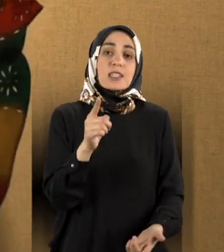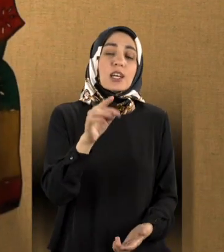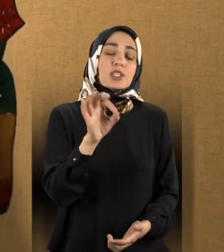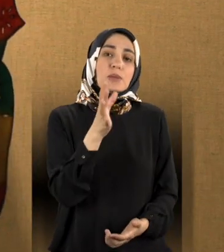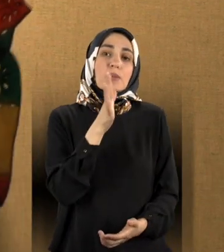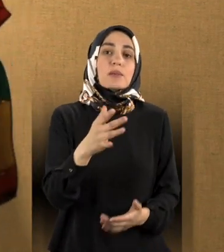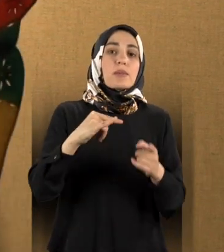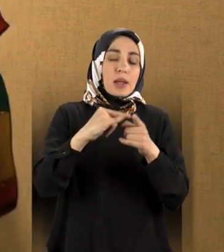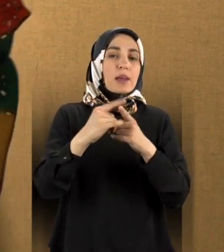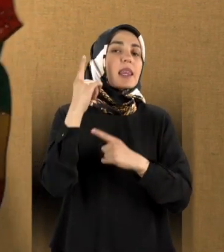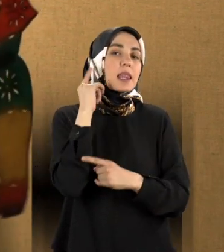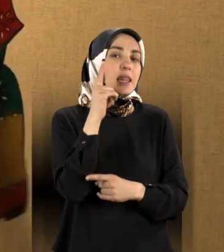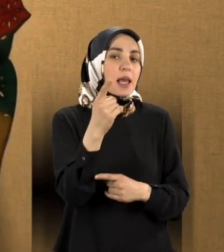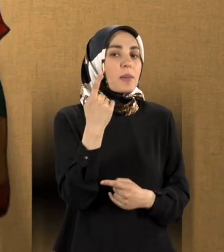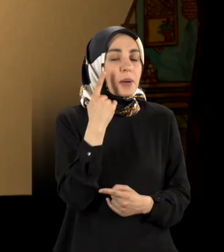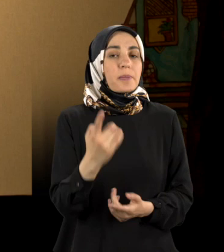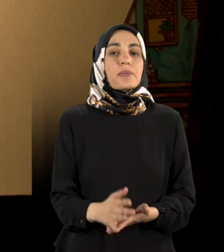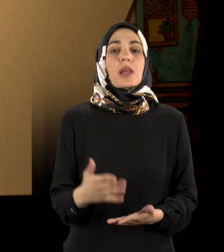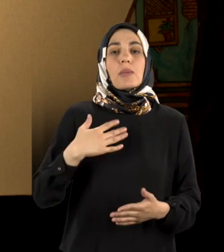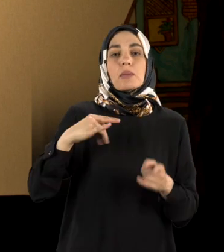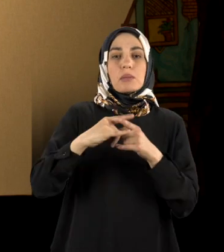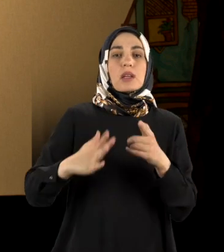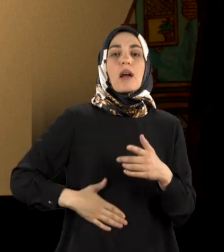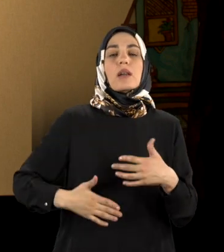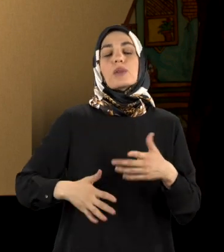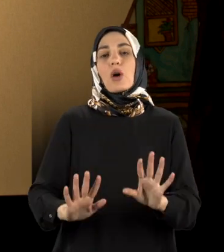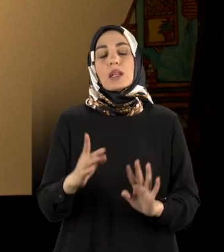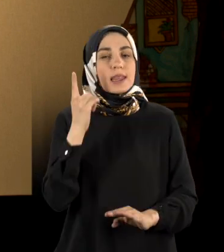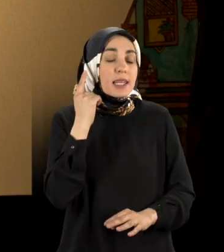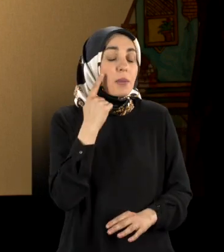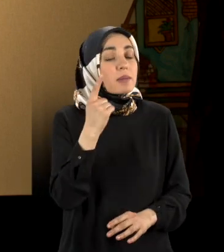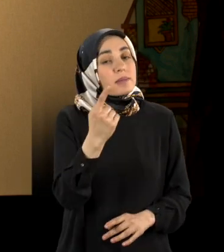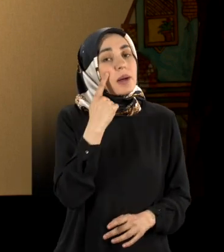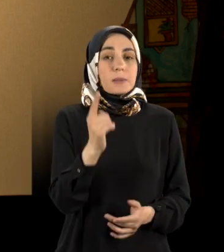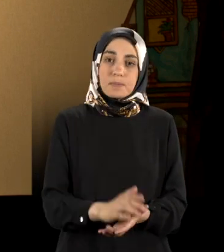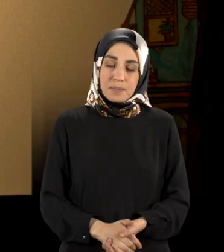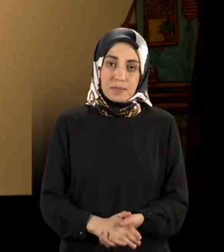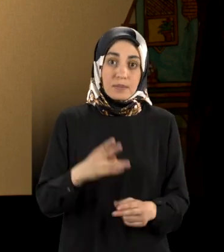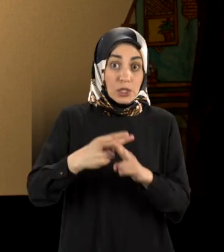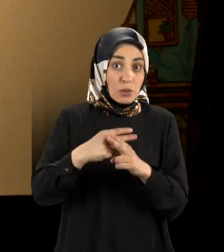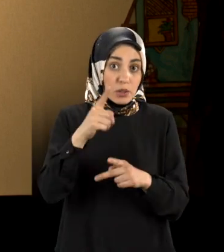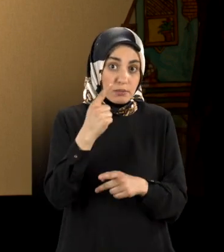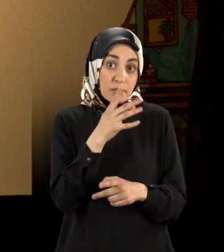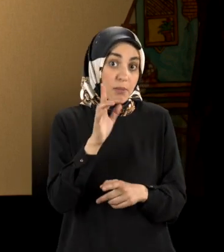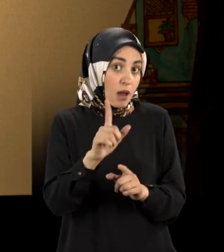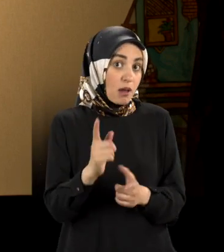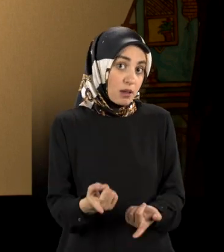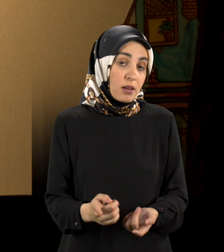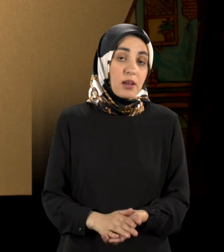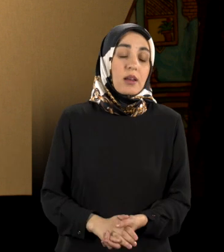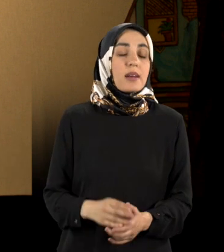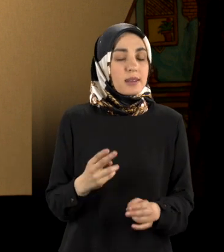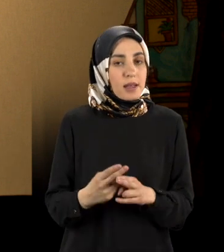yavrular bilebilirsen şimdi bilmeceyi benden dinle Benim bilmecelere karnım tok dinle bakalım söyle karagözüm çabuk Ha